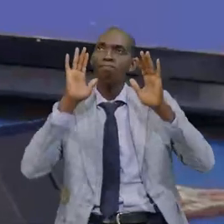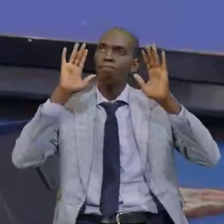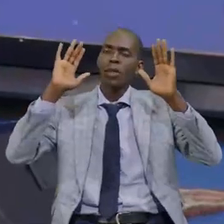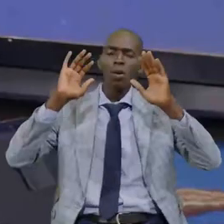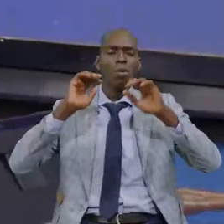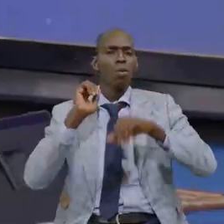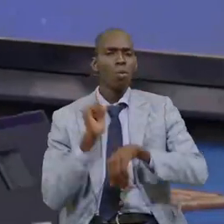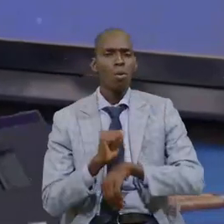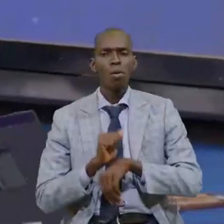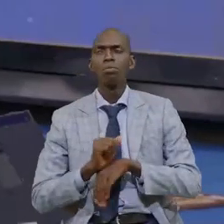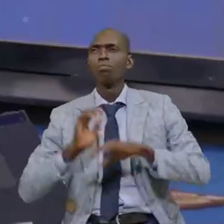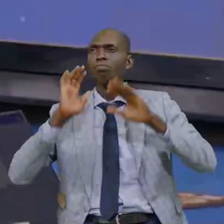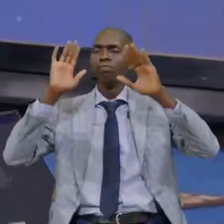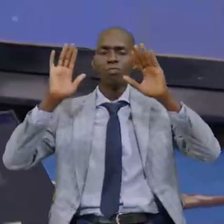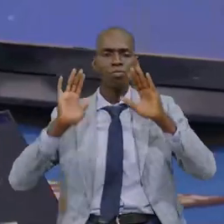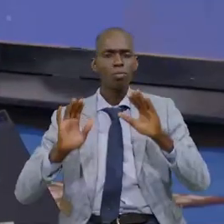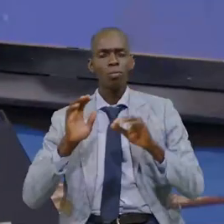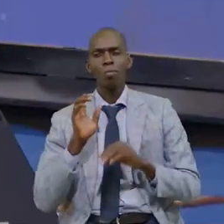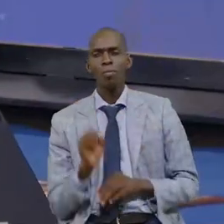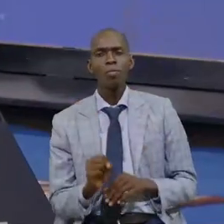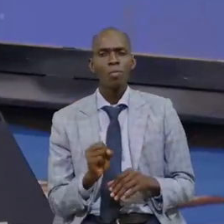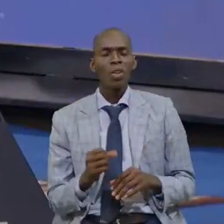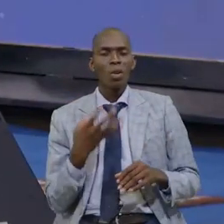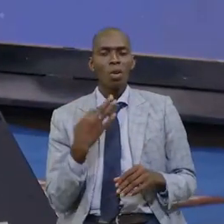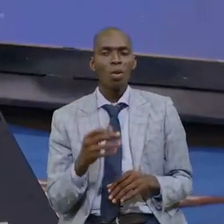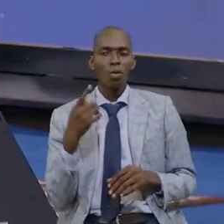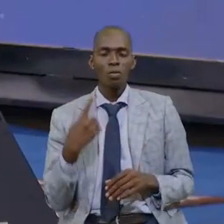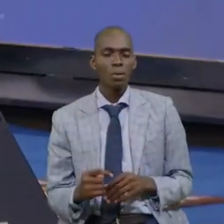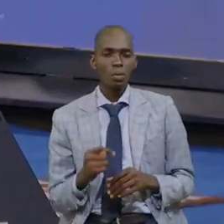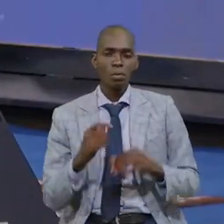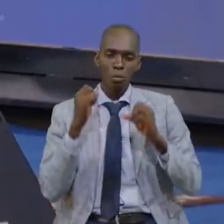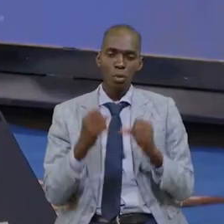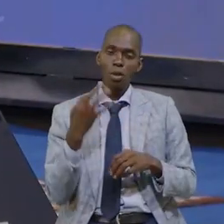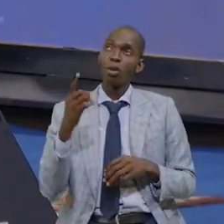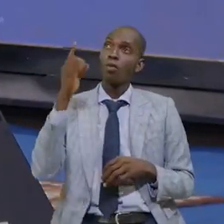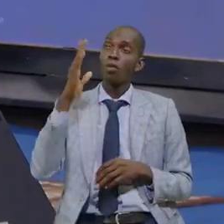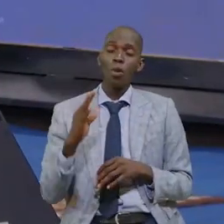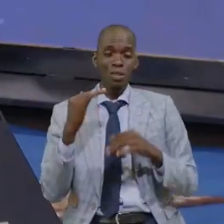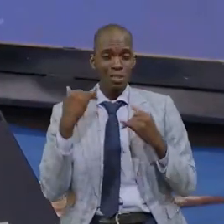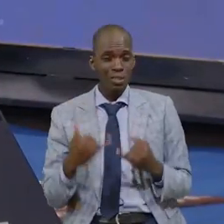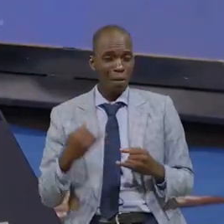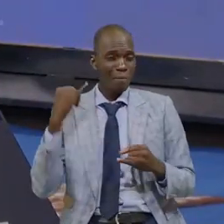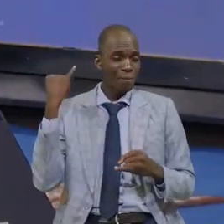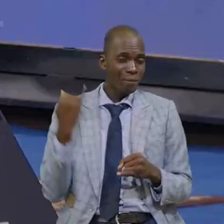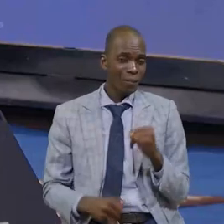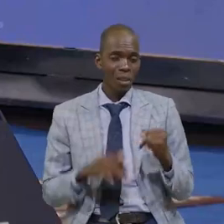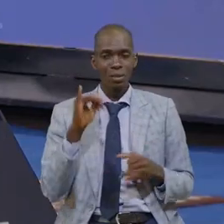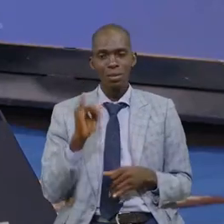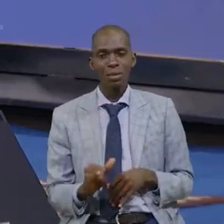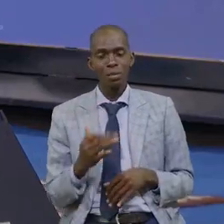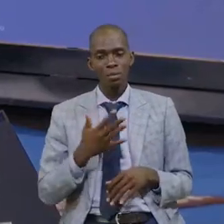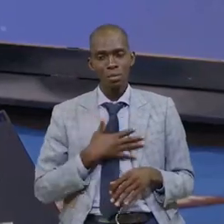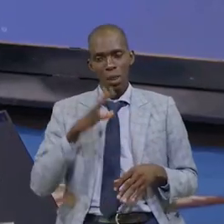eu des guérisons, vous avez eu des manifestations de la puissance de Dieu. Finalement, au reste,